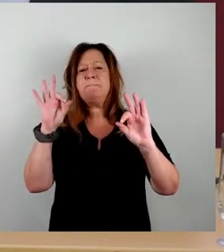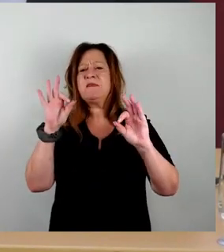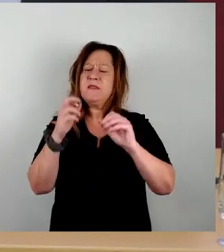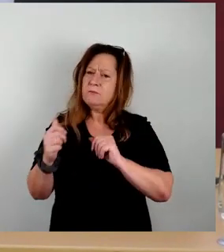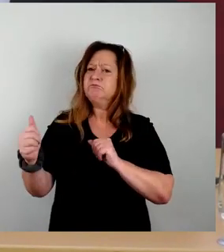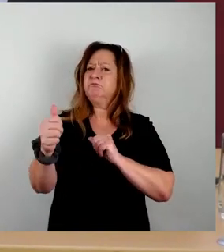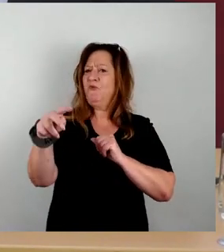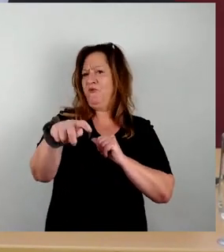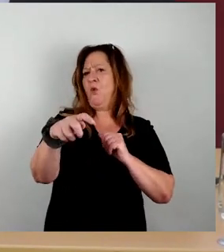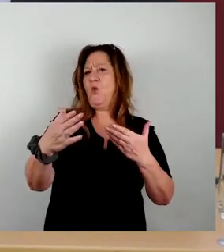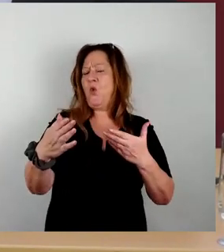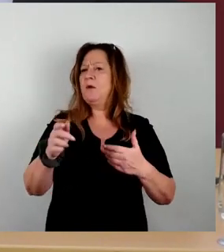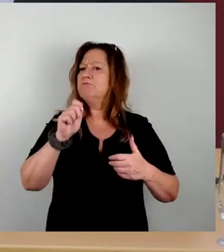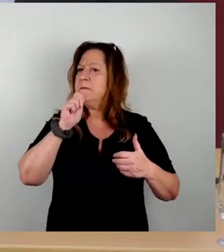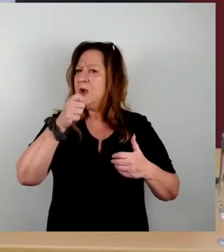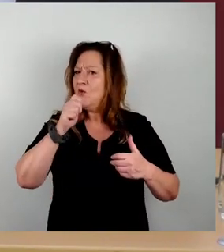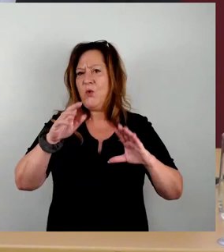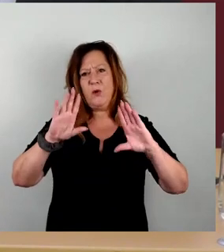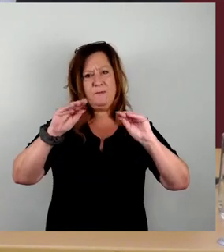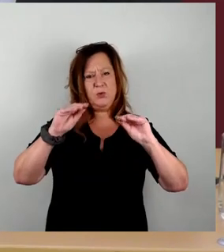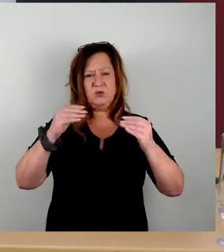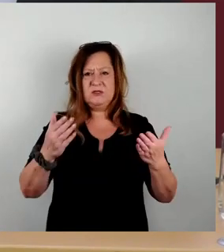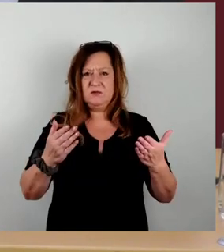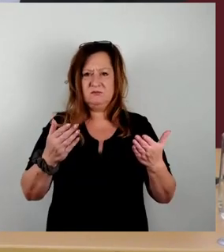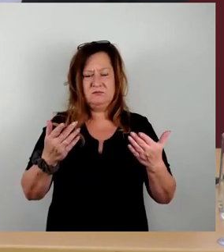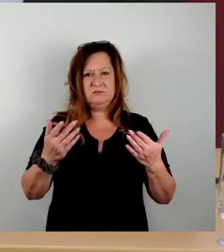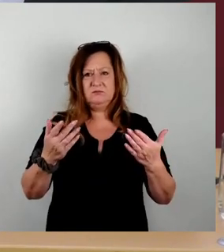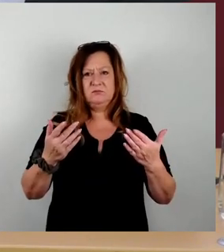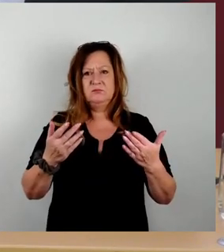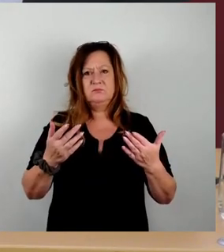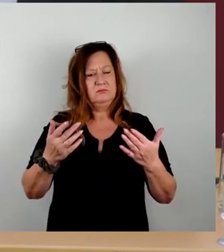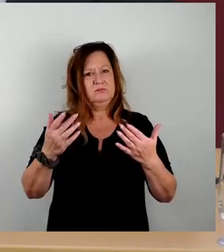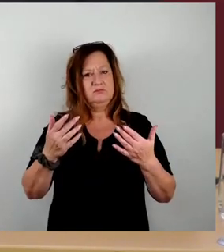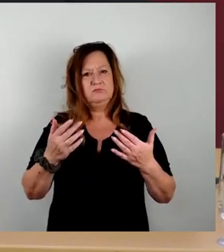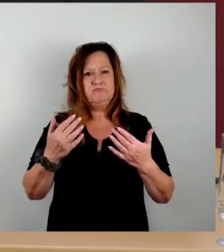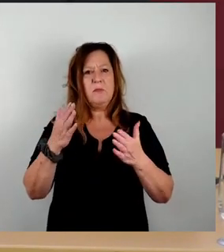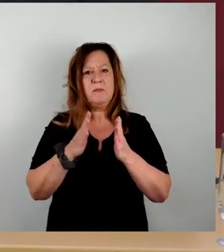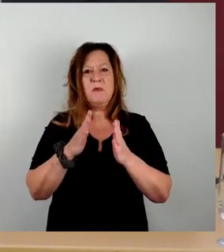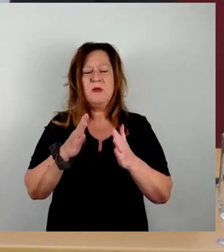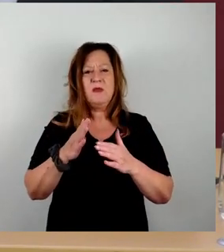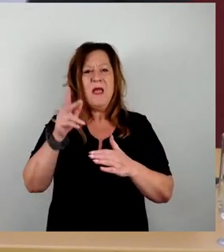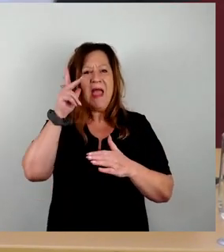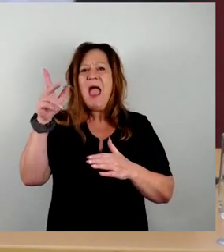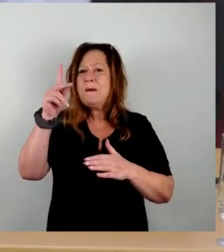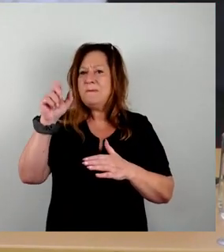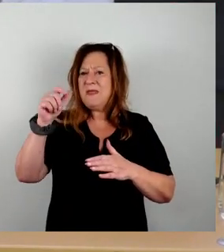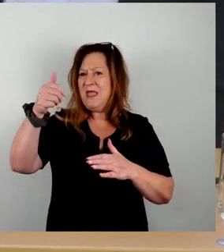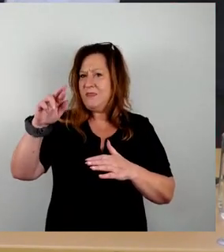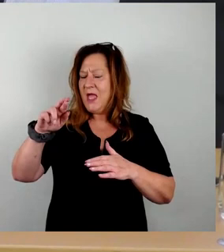das Mikrofon im Saal und stellen Ihre Frage. Herr Peter Fischer, sind Sie da? Ja,